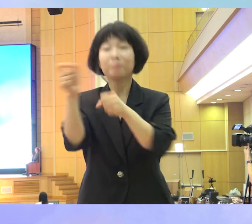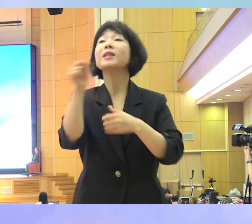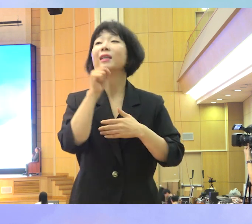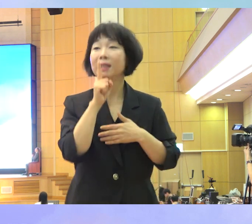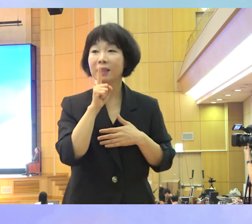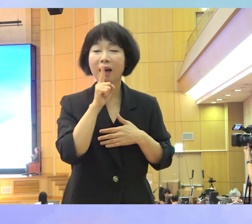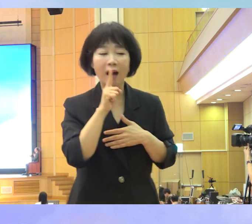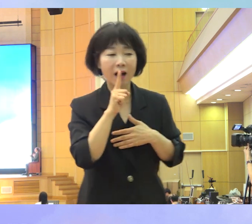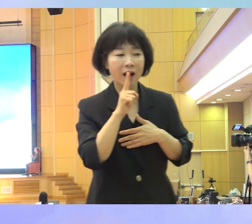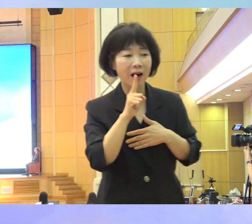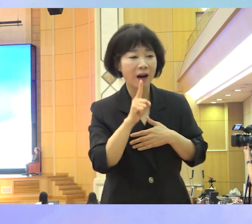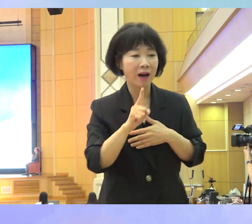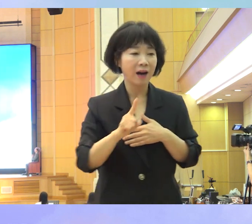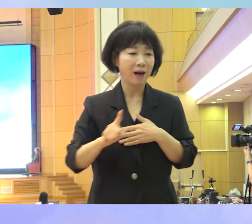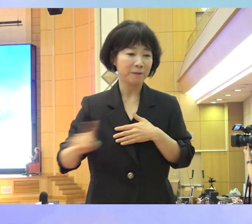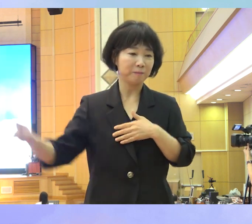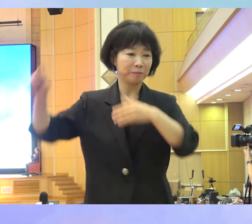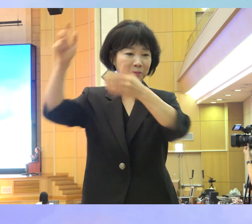의지하니 주의 영원하신 팔